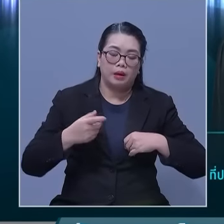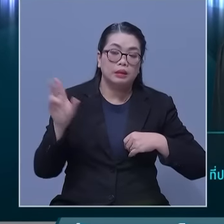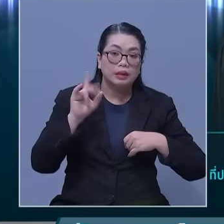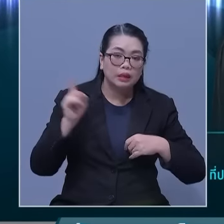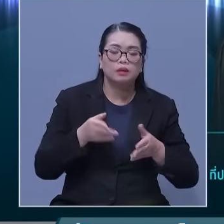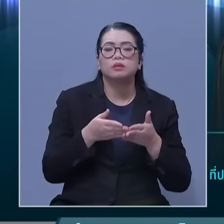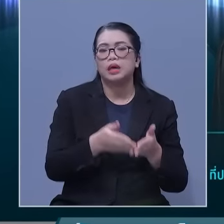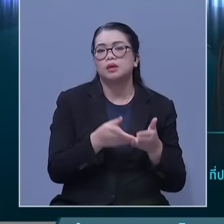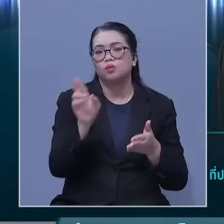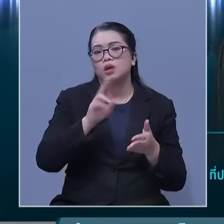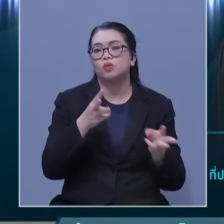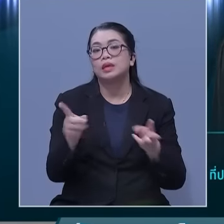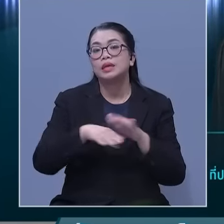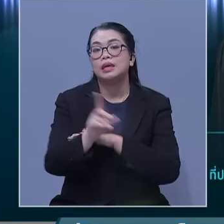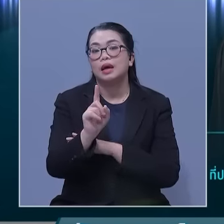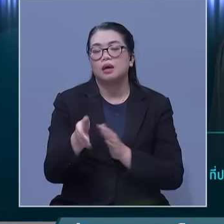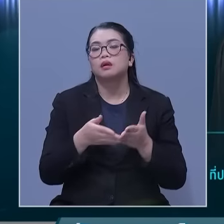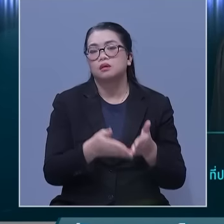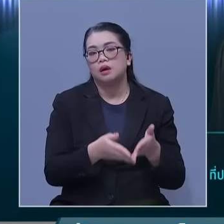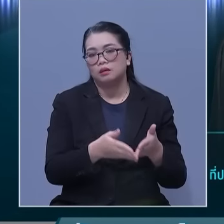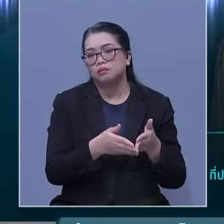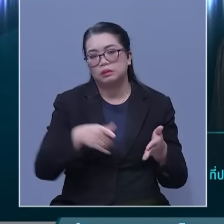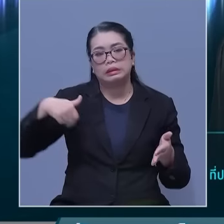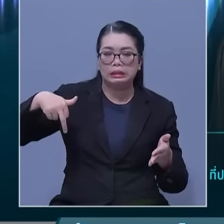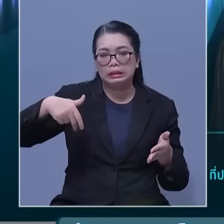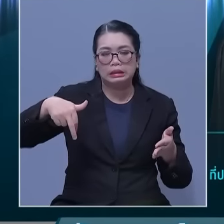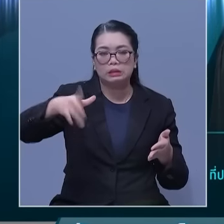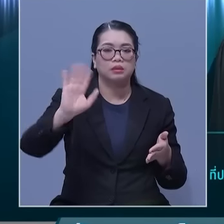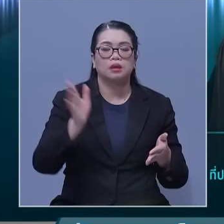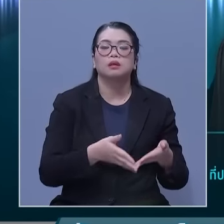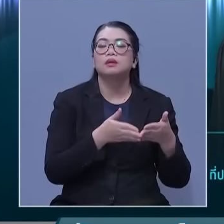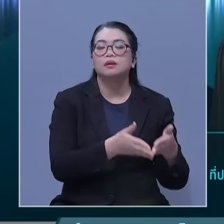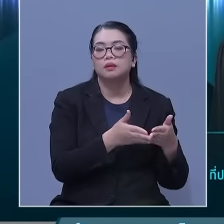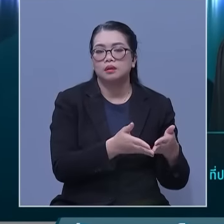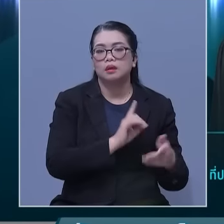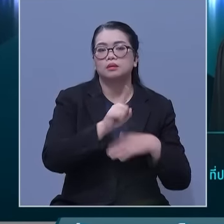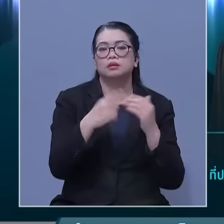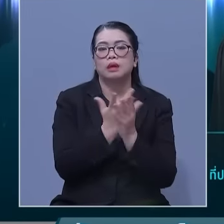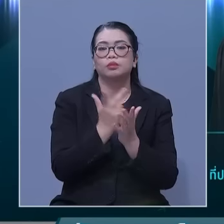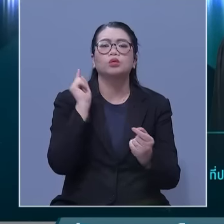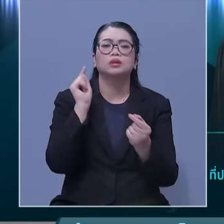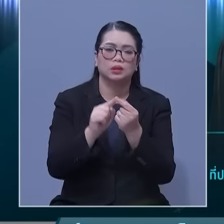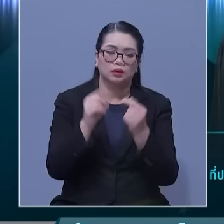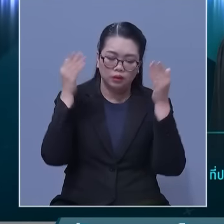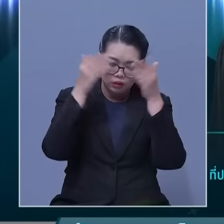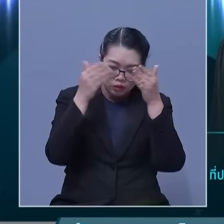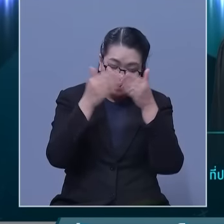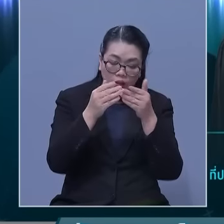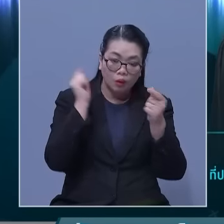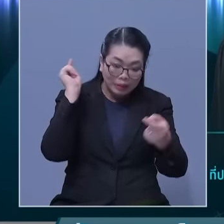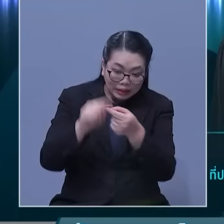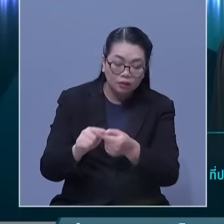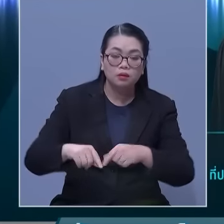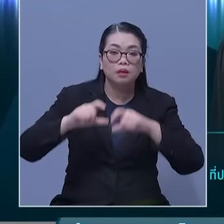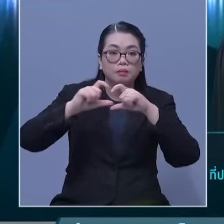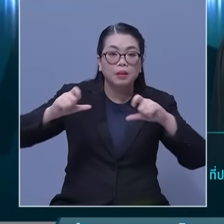ใช้เวลาแค่ 3ครับสเอ่อ 3ชั่วโมงแล้วก็ค้อสำคัญที่สุดเมื่อมาอยู่ที่เมดานแล้วเนี่ยเนี่ยนะครับมีบัตรประชาชน